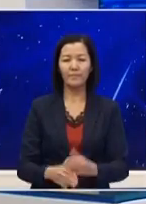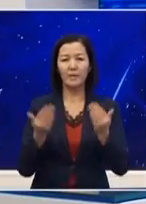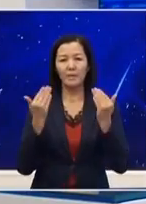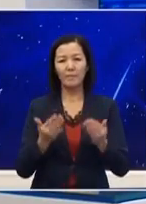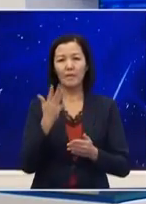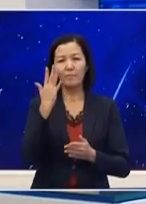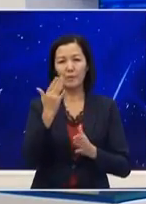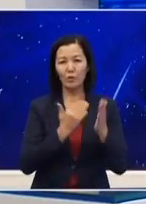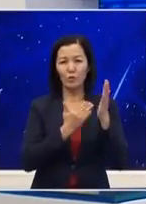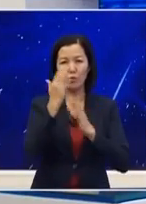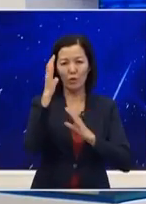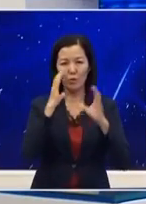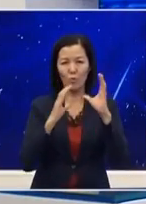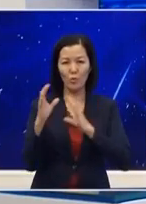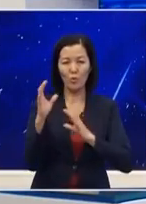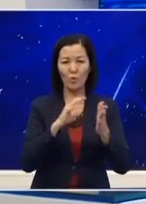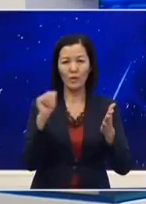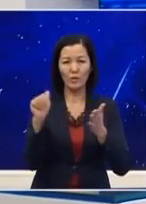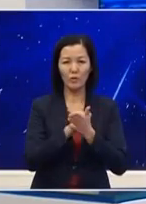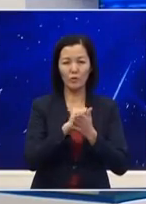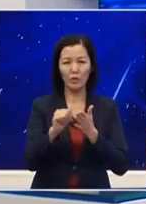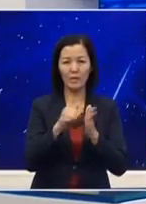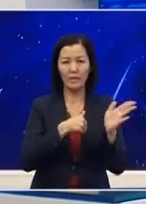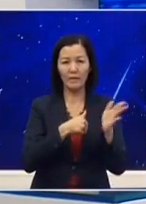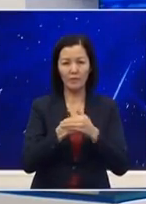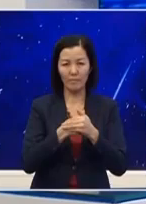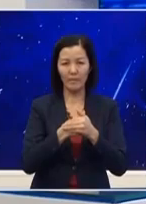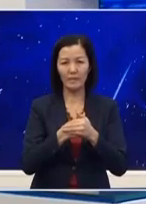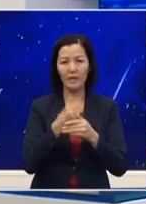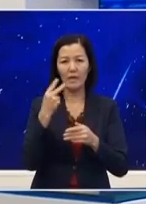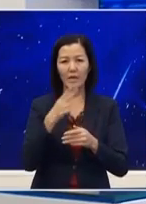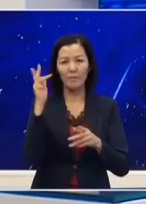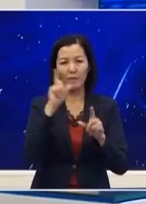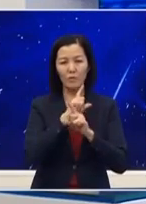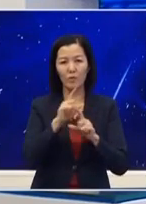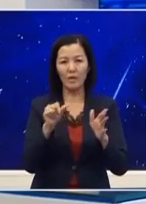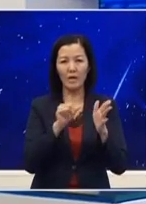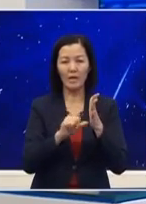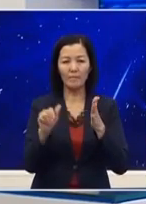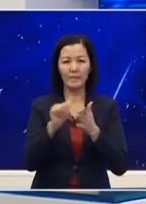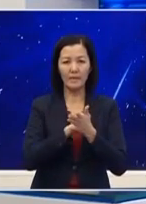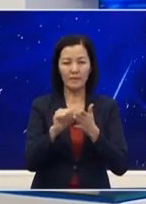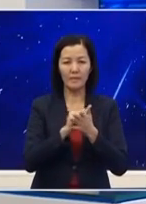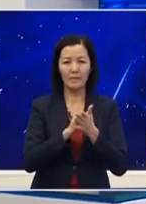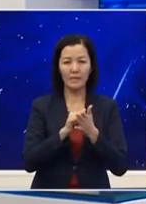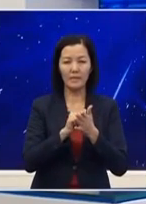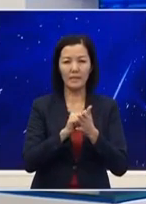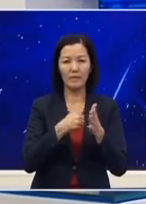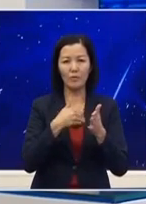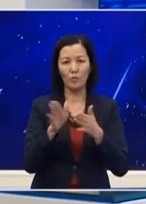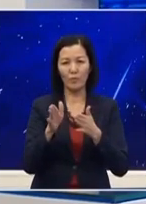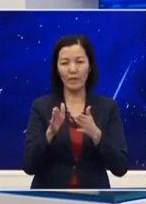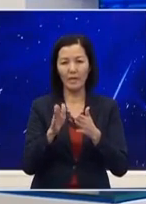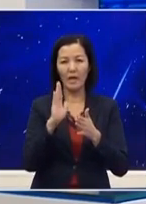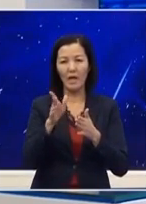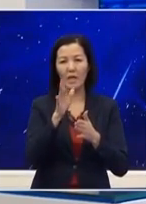Биыл 5 жоғарғы оқу орны лицензиясынан айырылып жабылды. Одан бөлек 25 оқу орны 60 лицензиясынан айырылды. Яғни олар